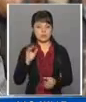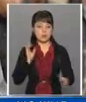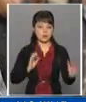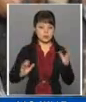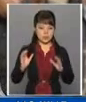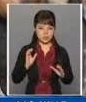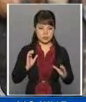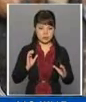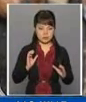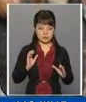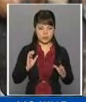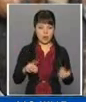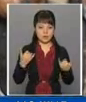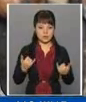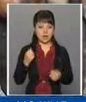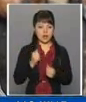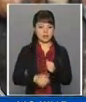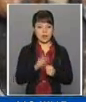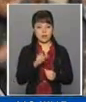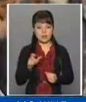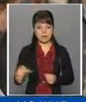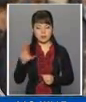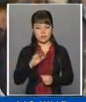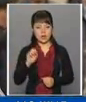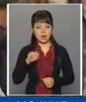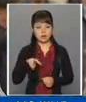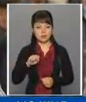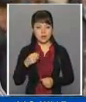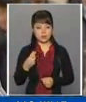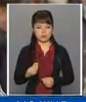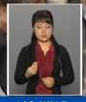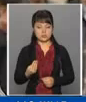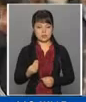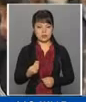студенттер. Сіздерге алаш қайраткерлі